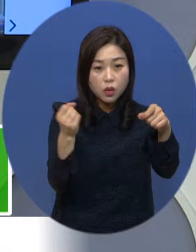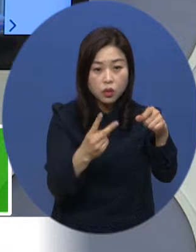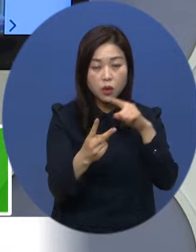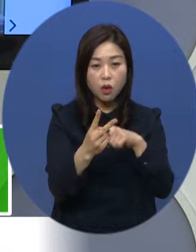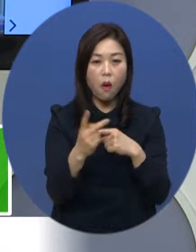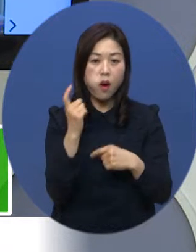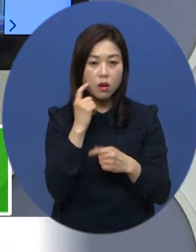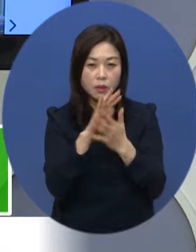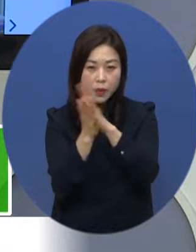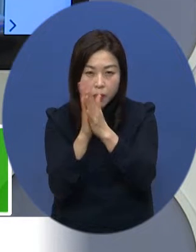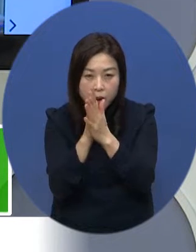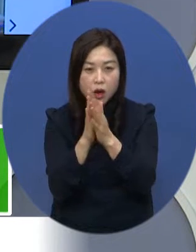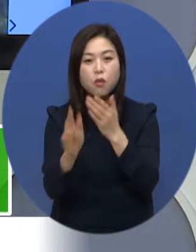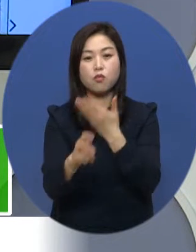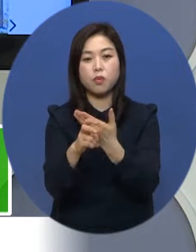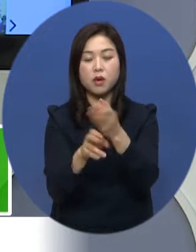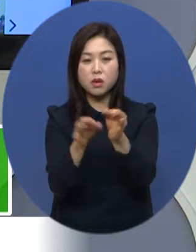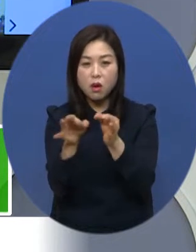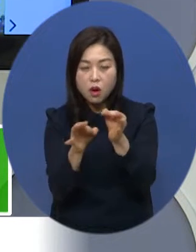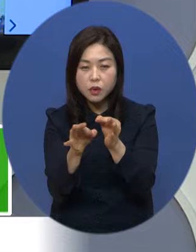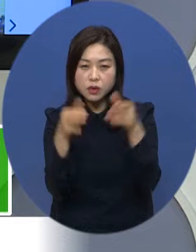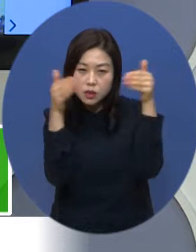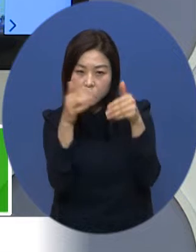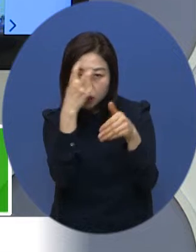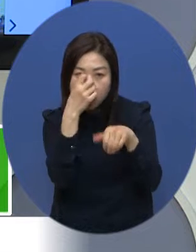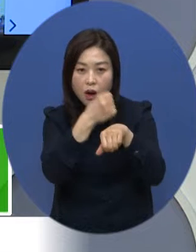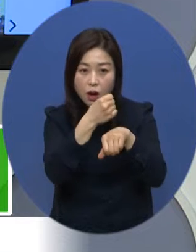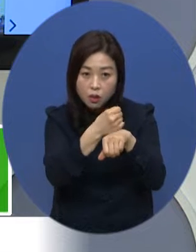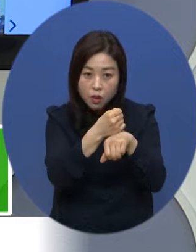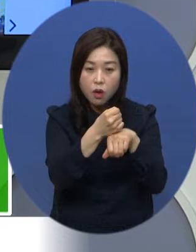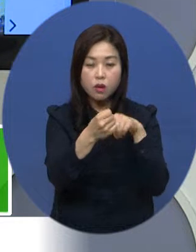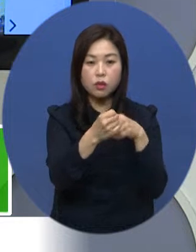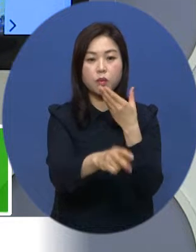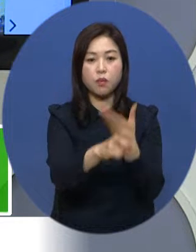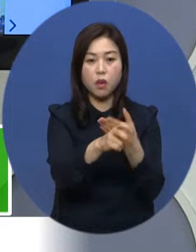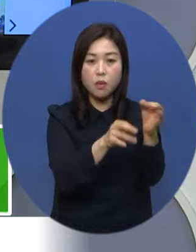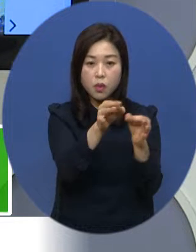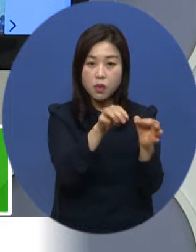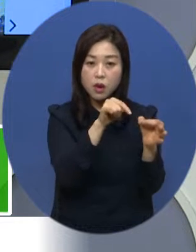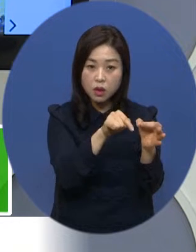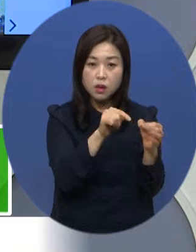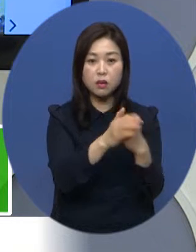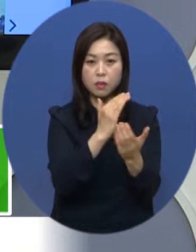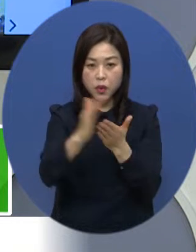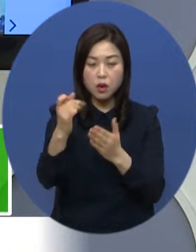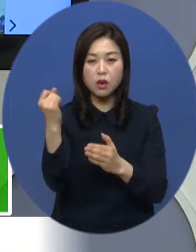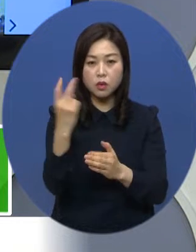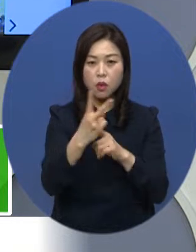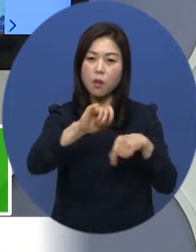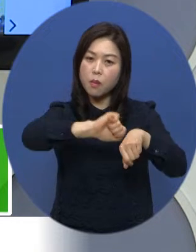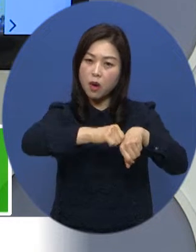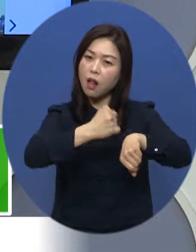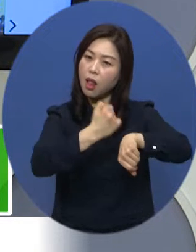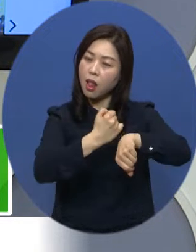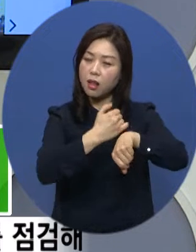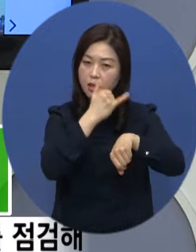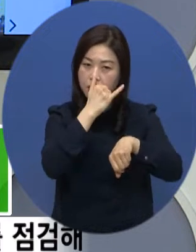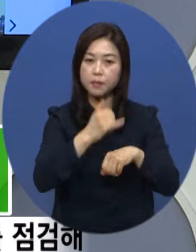영업 등을 집중 단속하고 이번 없어 에 대해 정비와 행정처분 등 후속조치를 취할 예정입니다